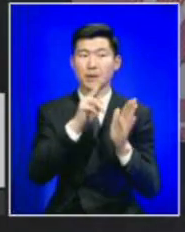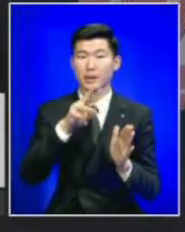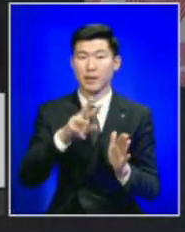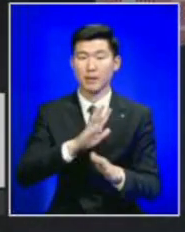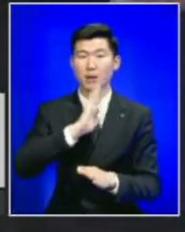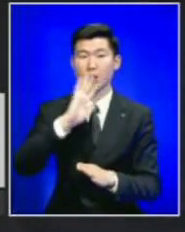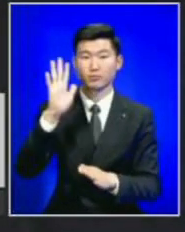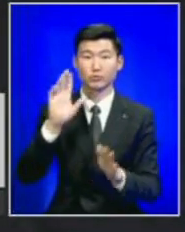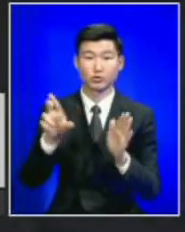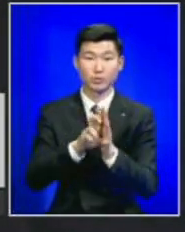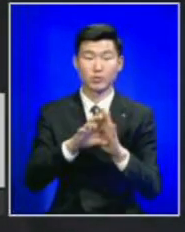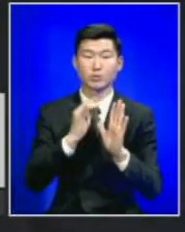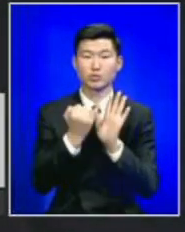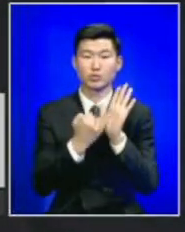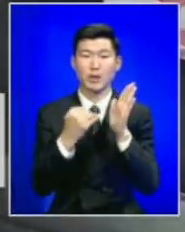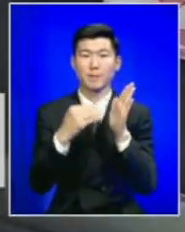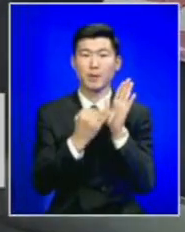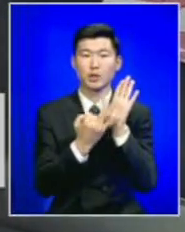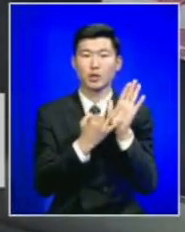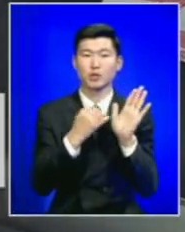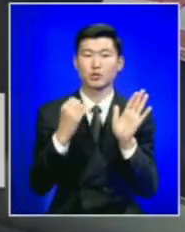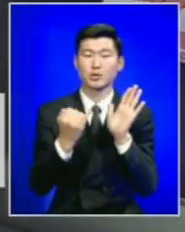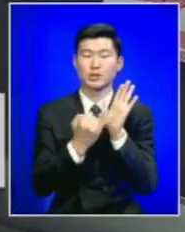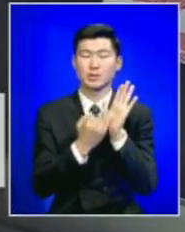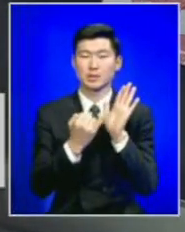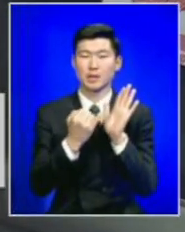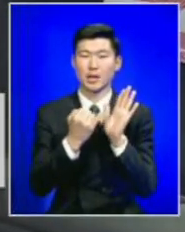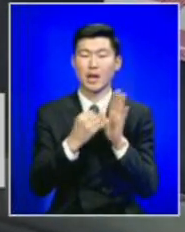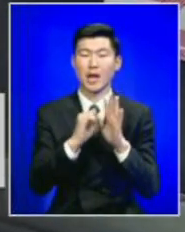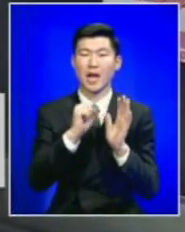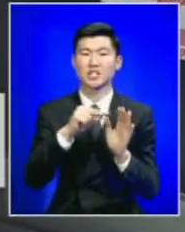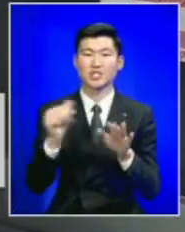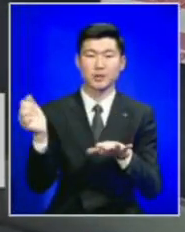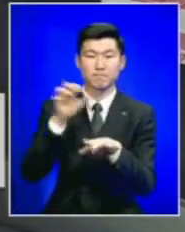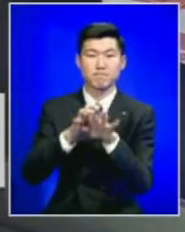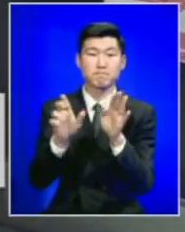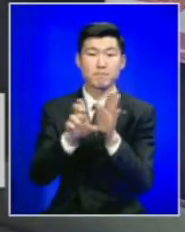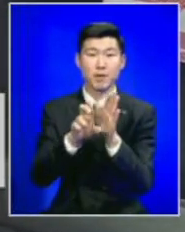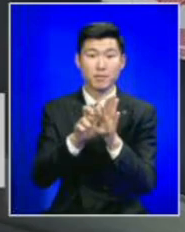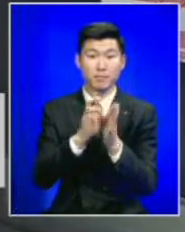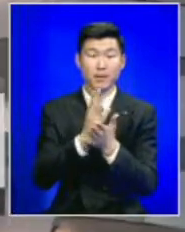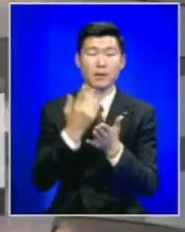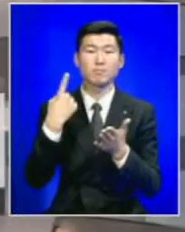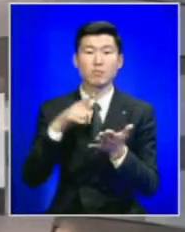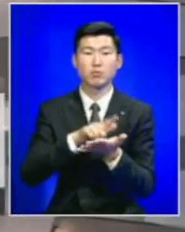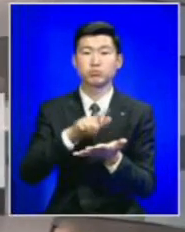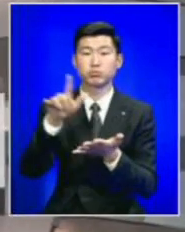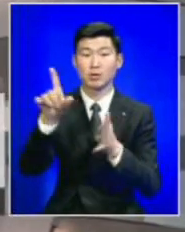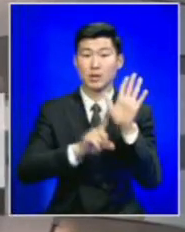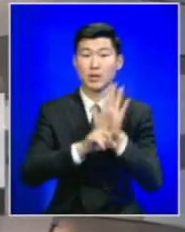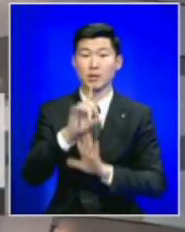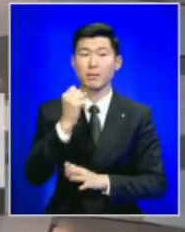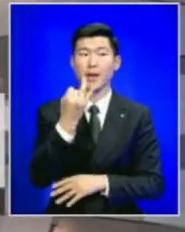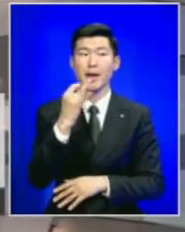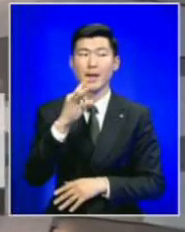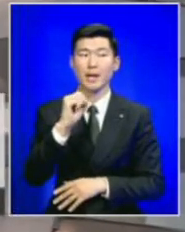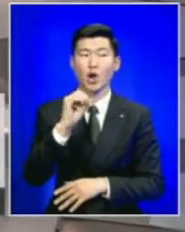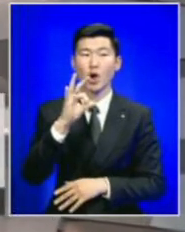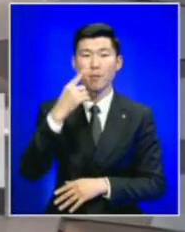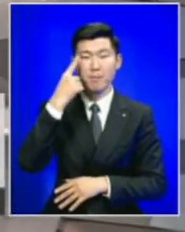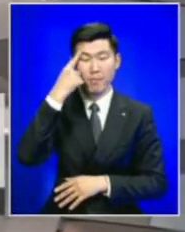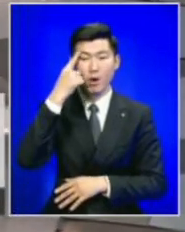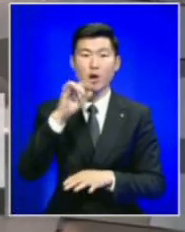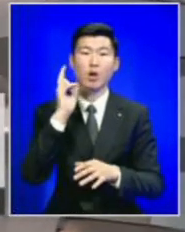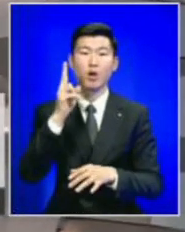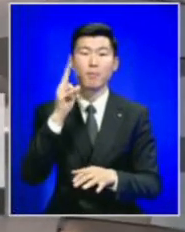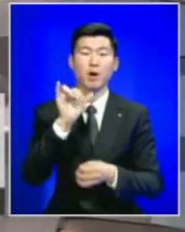аслалттай 6786 кг ачаа тээвэрлэх чадалтайгаар онцлогтой. Тухайн хөлөглөг явж ирсэнээр Aira Mongolia компани олон улсын